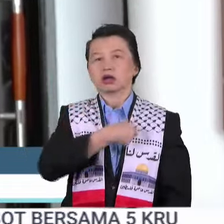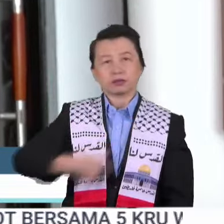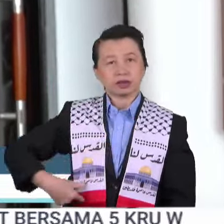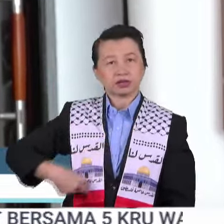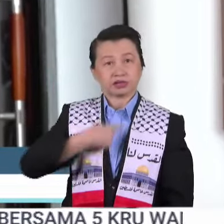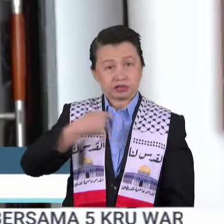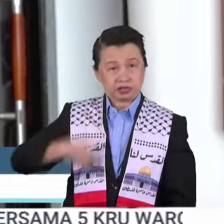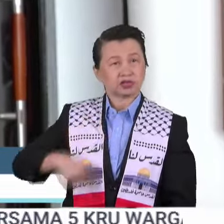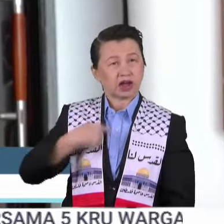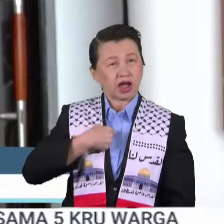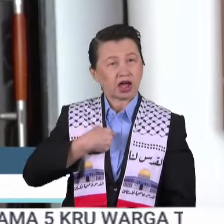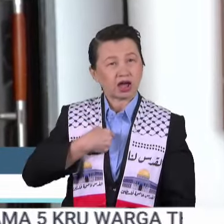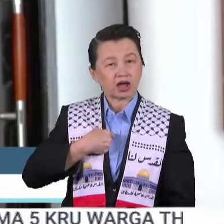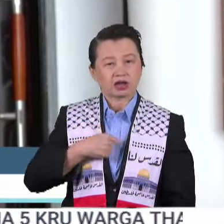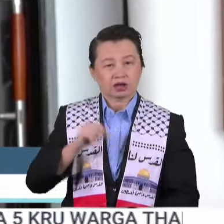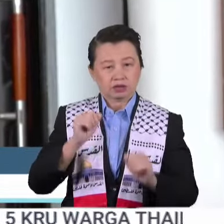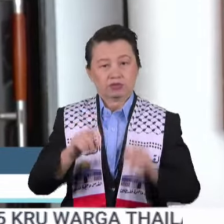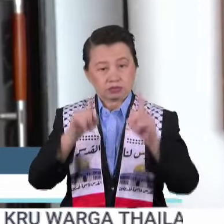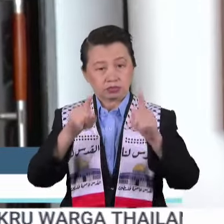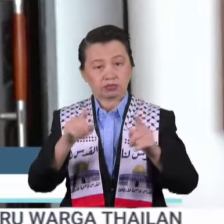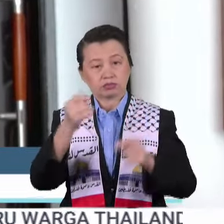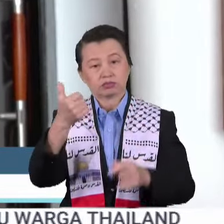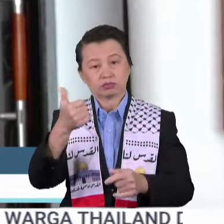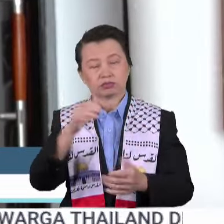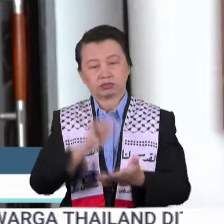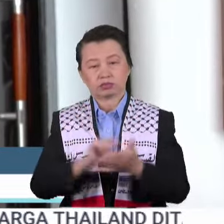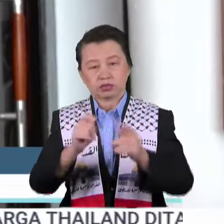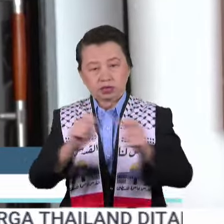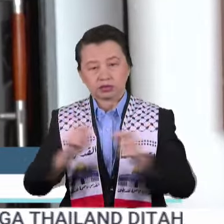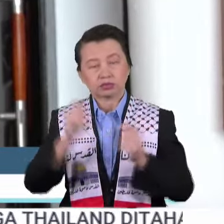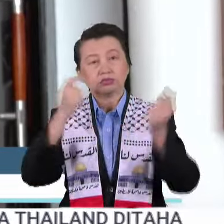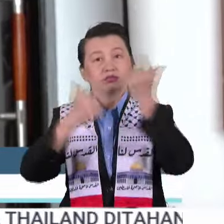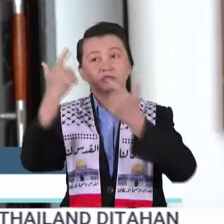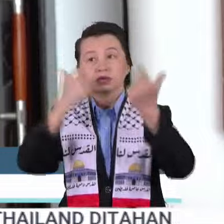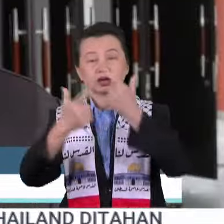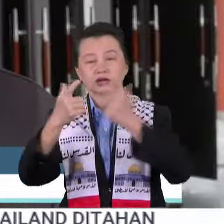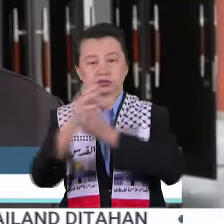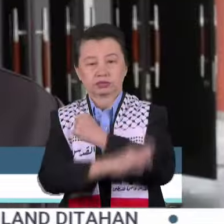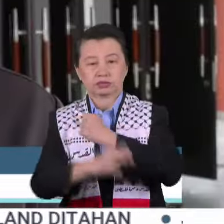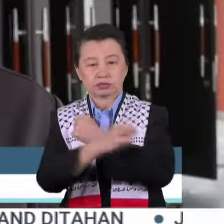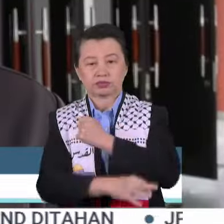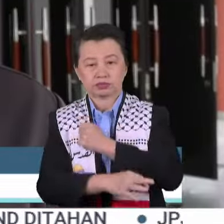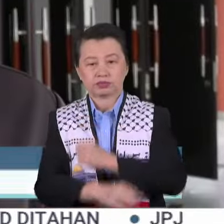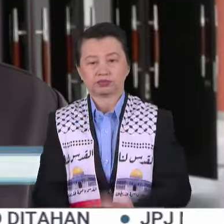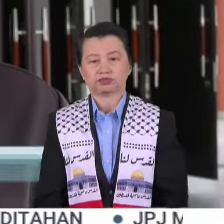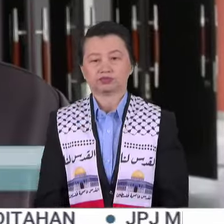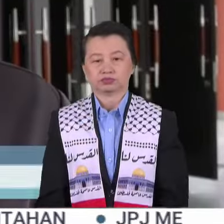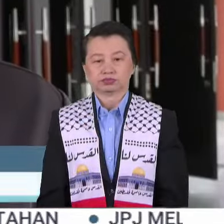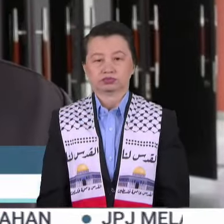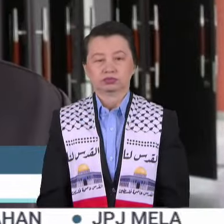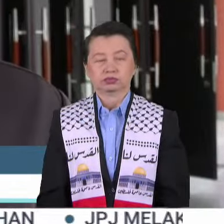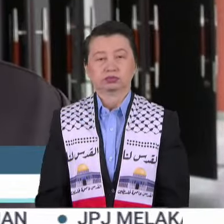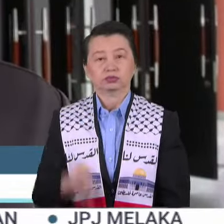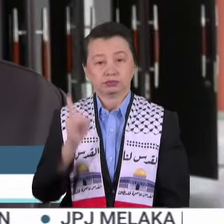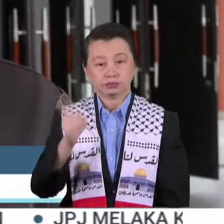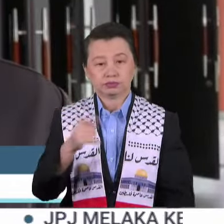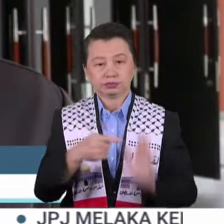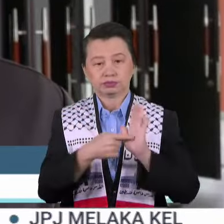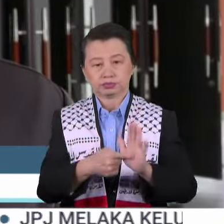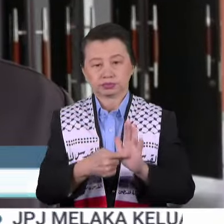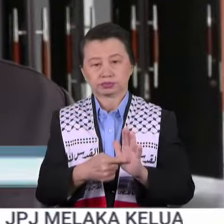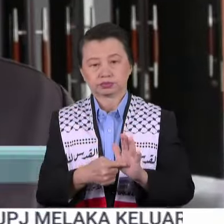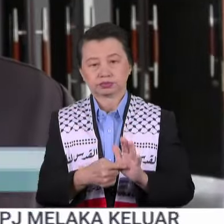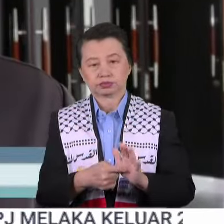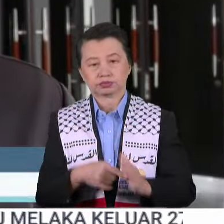So jadi saya rasa pun ni pun boleh jadi satu apa tempat pelancongan lah di Negeri Sembilan ni kan. Saya ni menunjukkan nilai